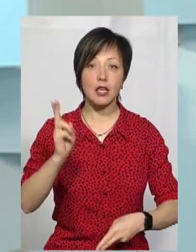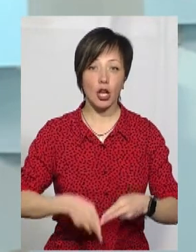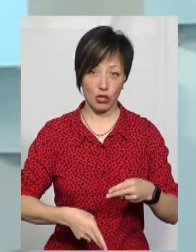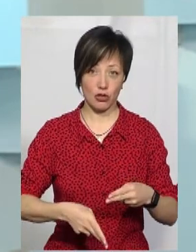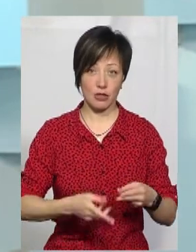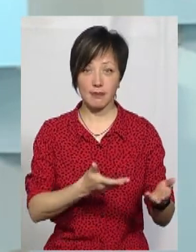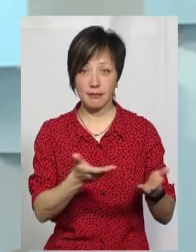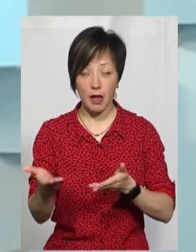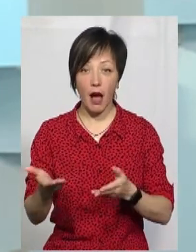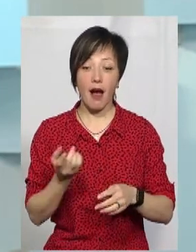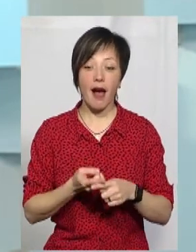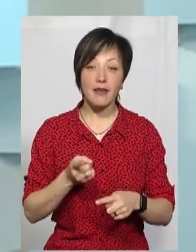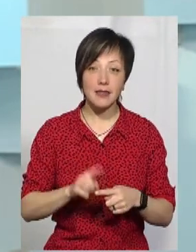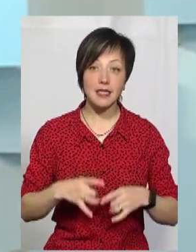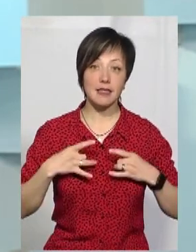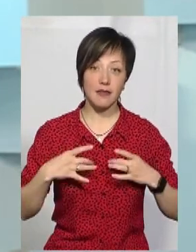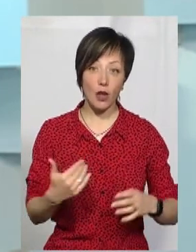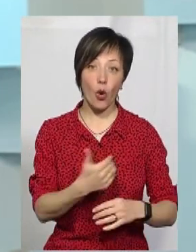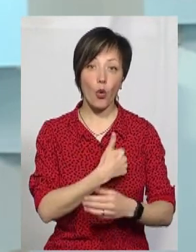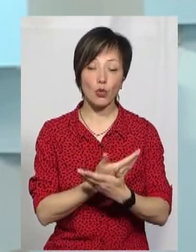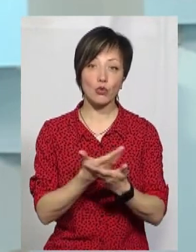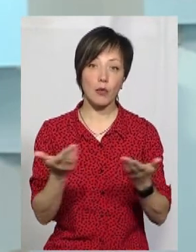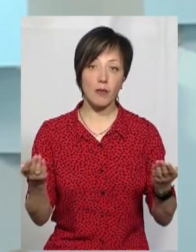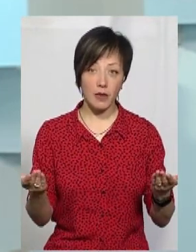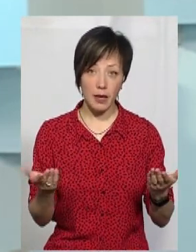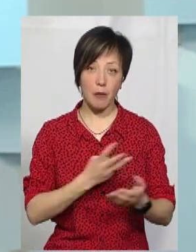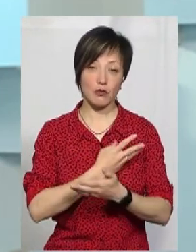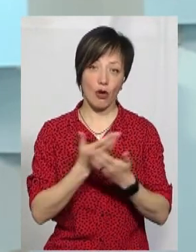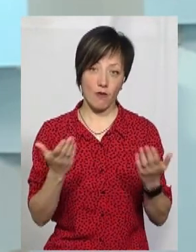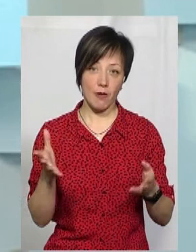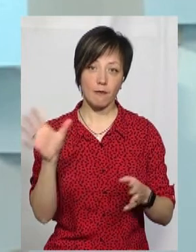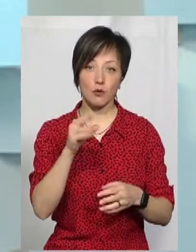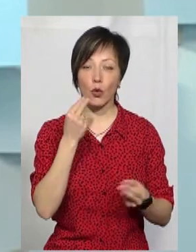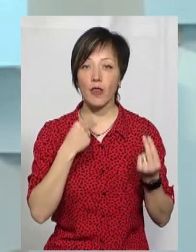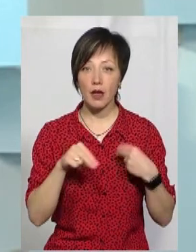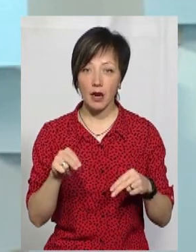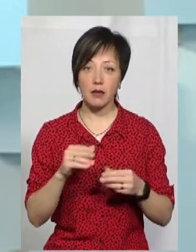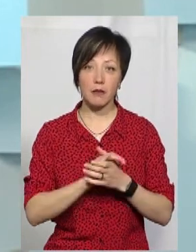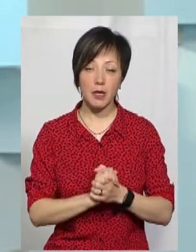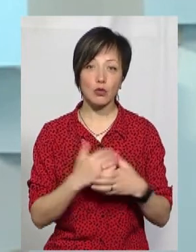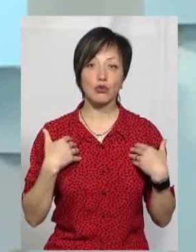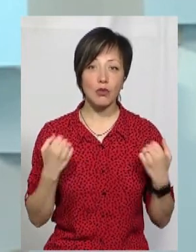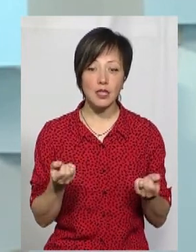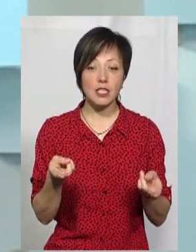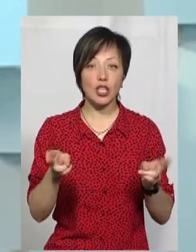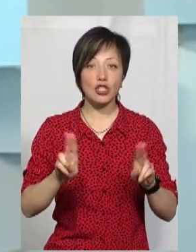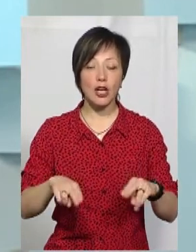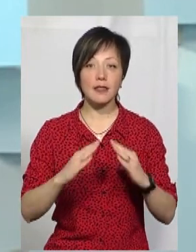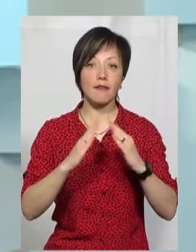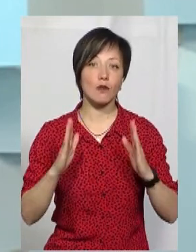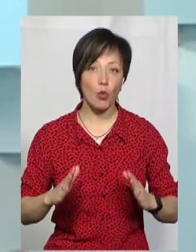закінчиться. А в ці свята я хочу, щоб я бажаю вам всього найкращого, вашого миру, здоров'я, але щоб ви лишилися